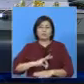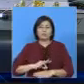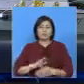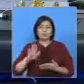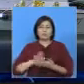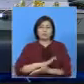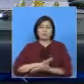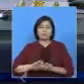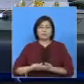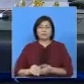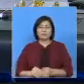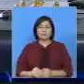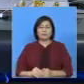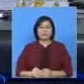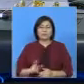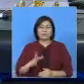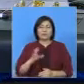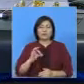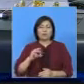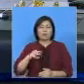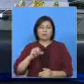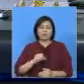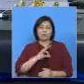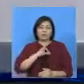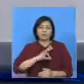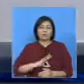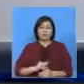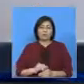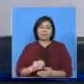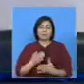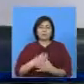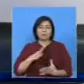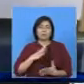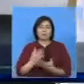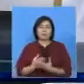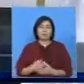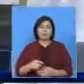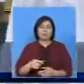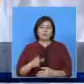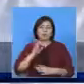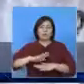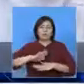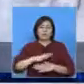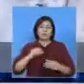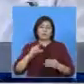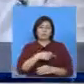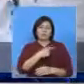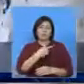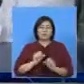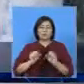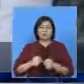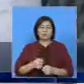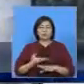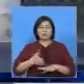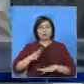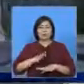тегін квотаның арқасында көмек көрсетіліп жатыр. Серік Қуандықұлының сөздерінен еліміздің медициналық мүмкіндіктерінің күрделі